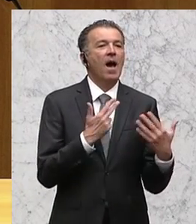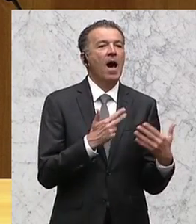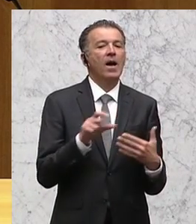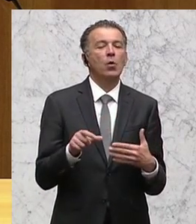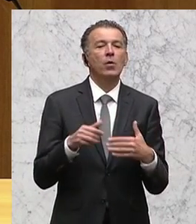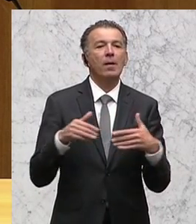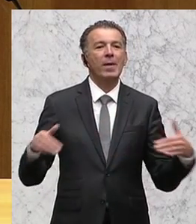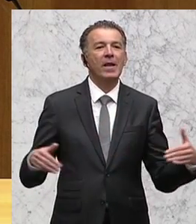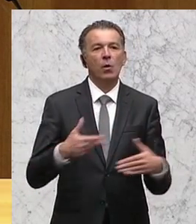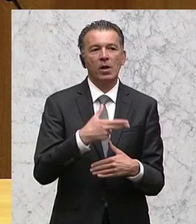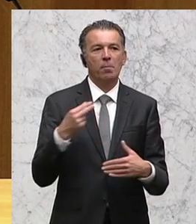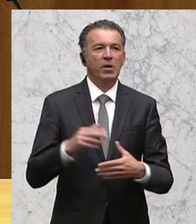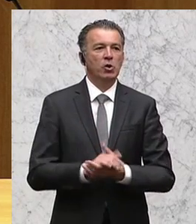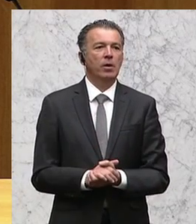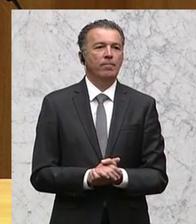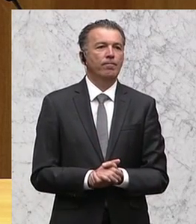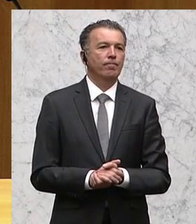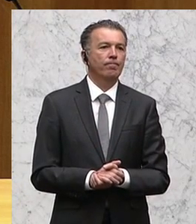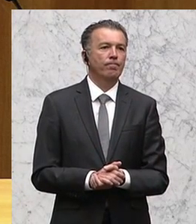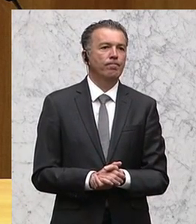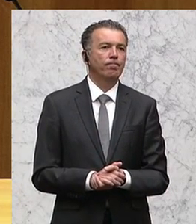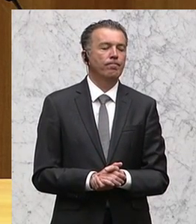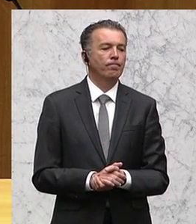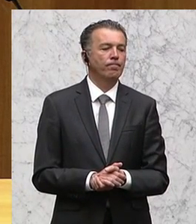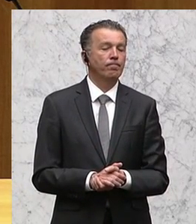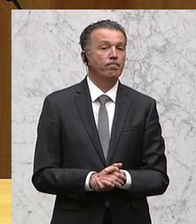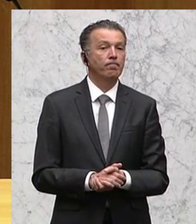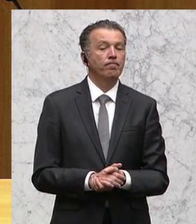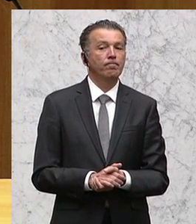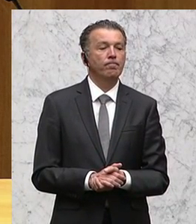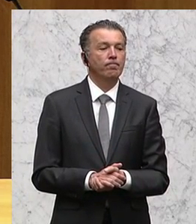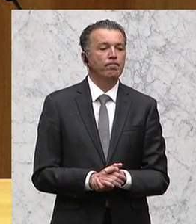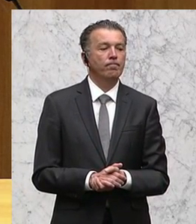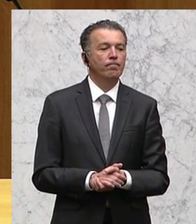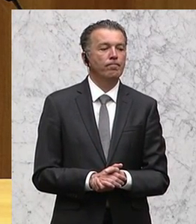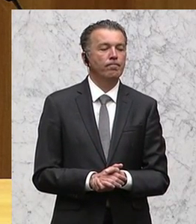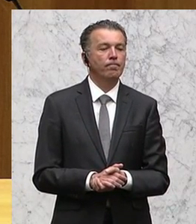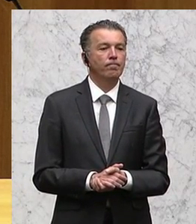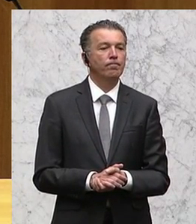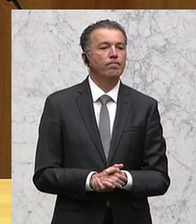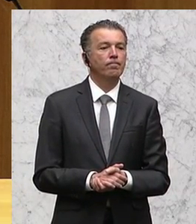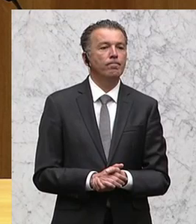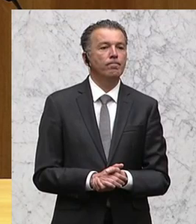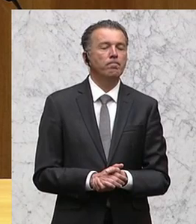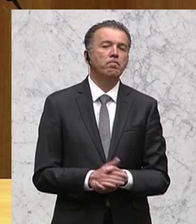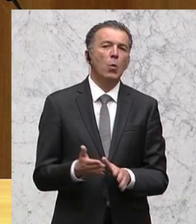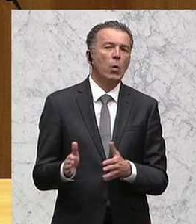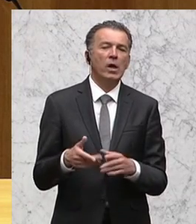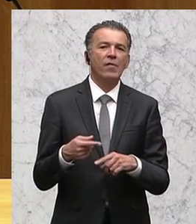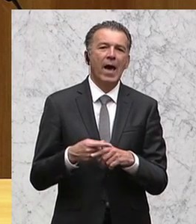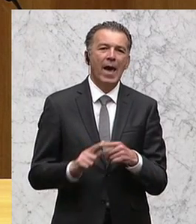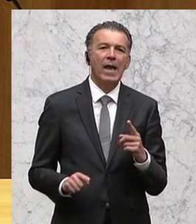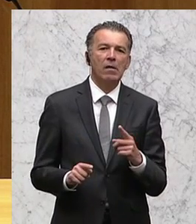800 Millionen Menschen. Knapp die Hälfte der anhängigen Rechtssachen